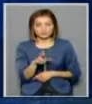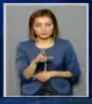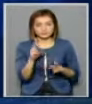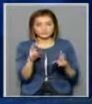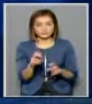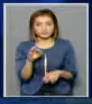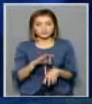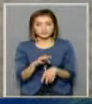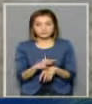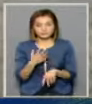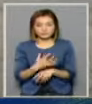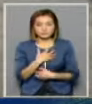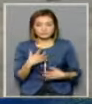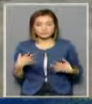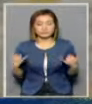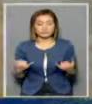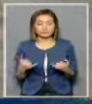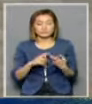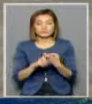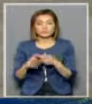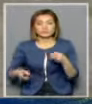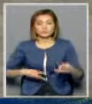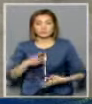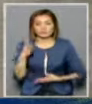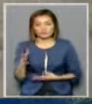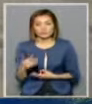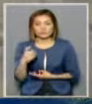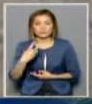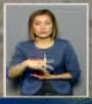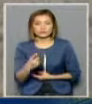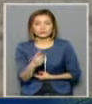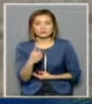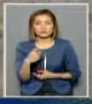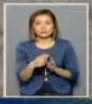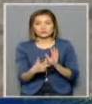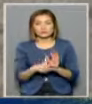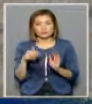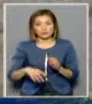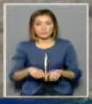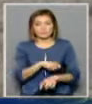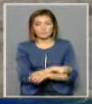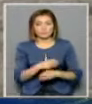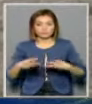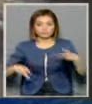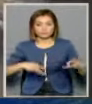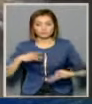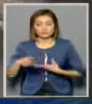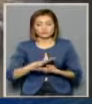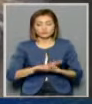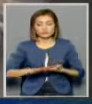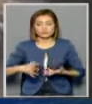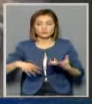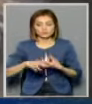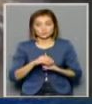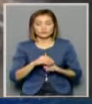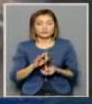деген диагноз қойылды. Қазір жаппа дезинфекция жүріп жатыр. 131 ошаққа 17 мың шаршы метр дезинфекция жасалды. Барлығы